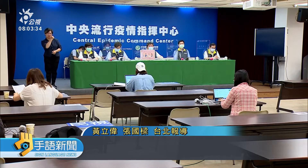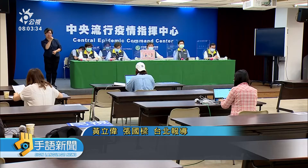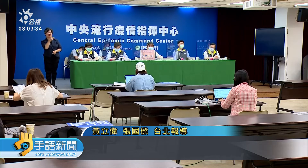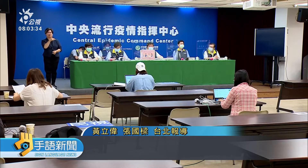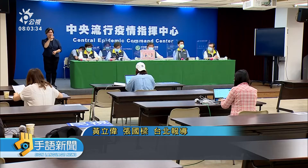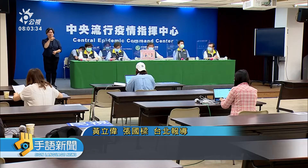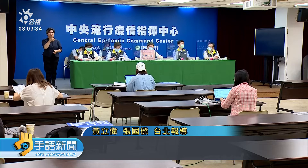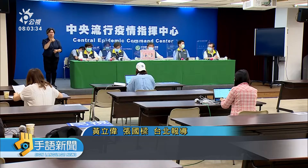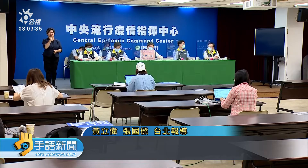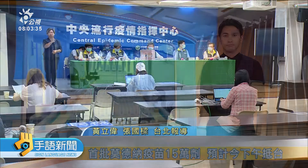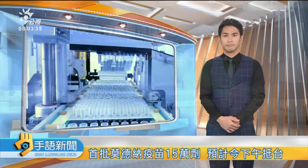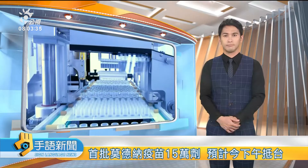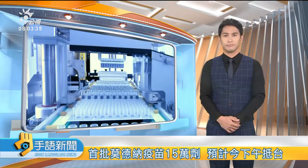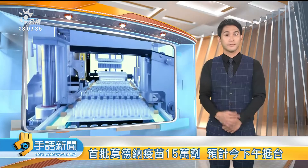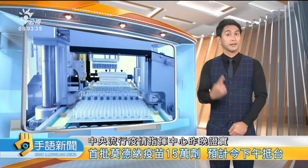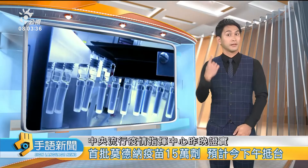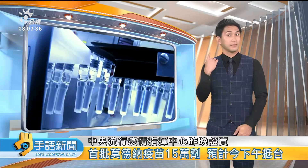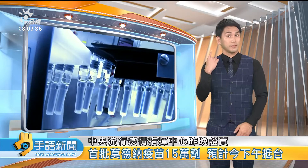略、张国良台北报道。